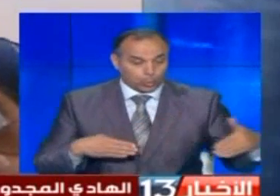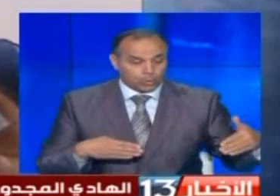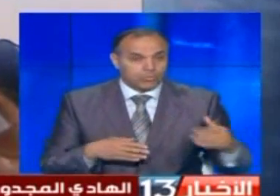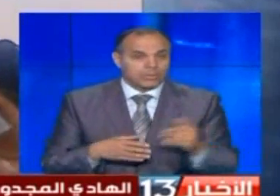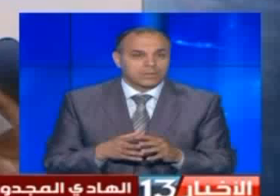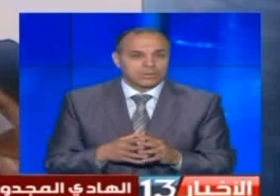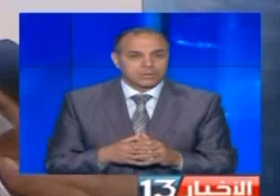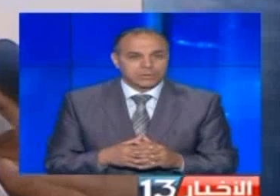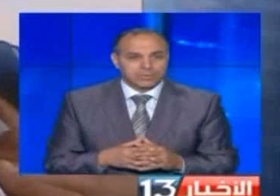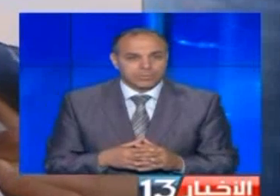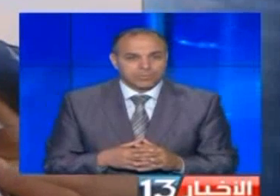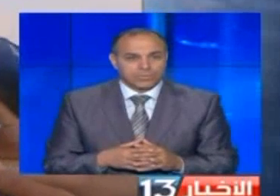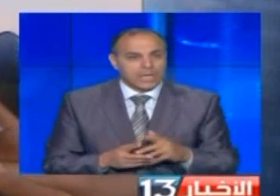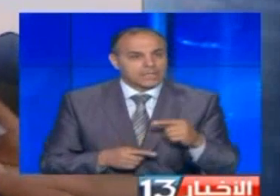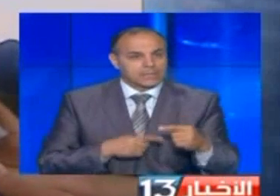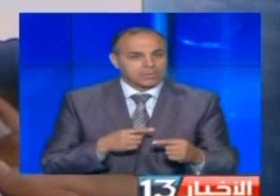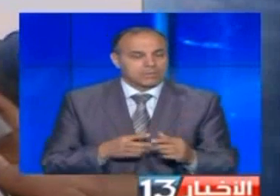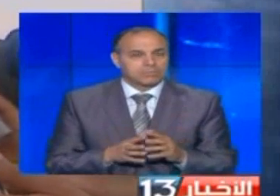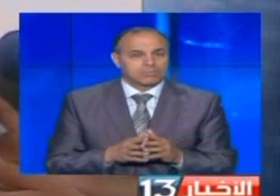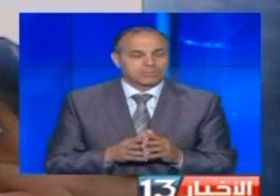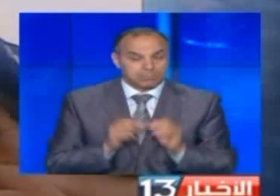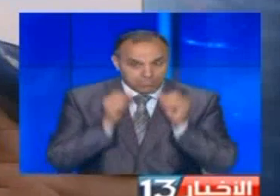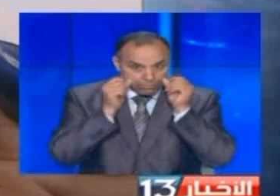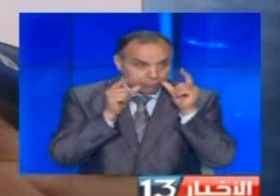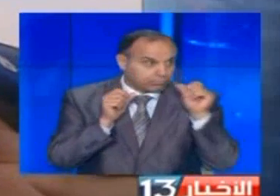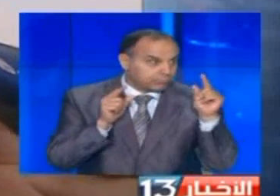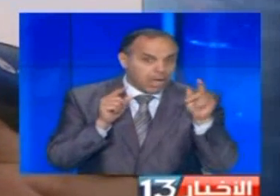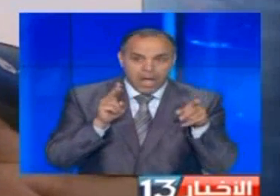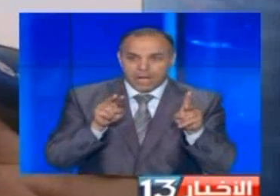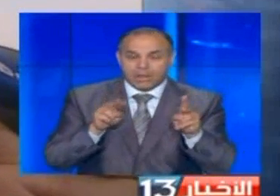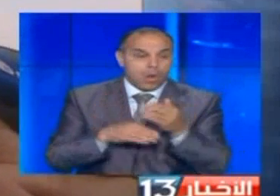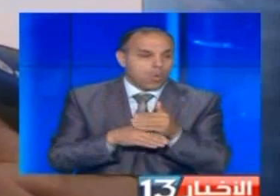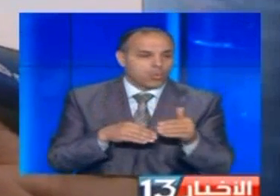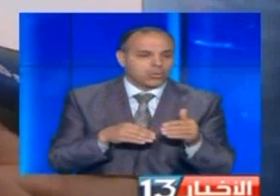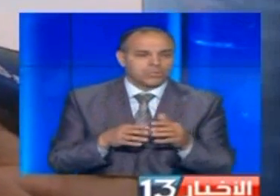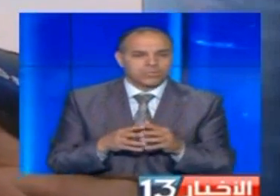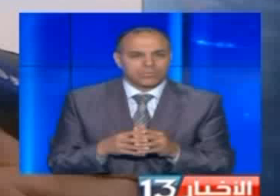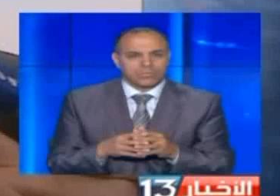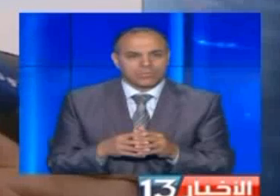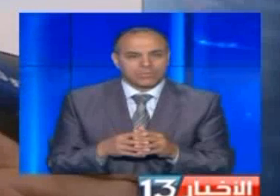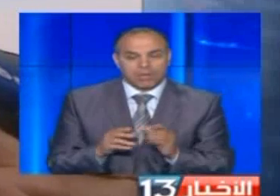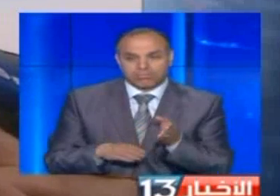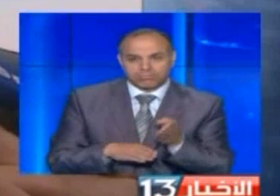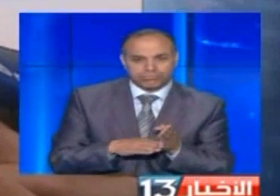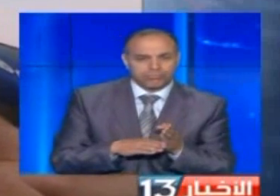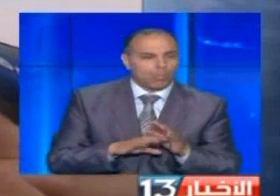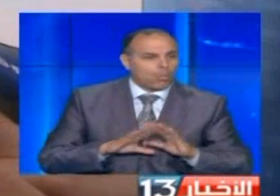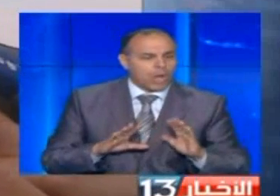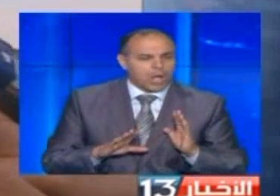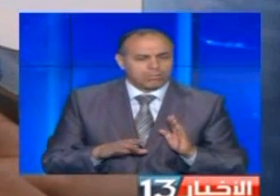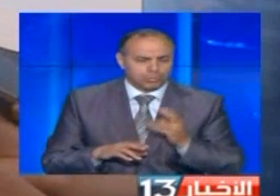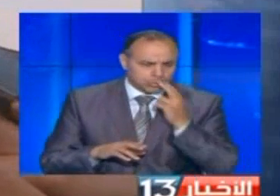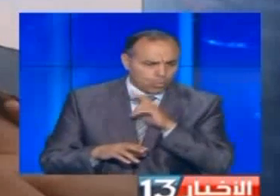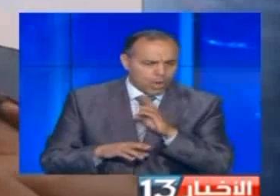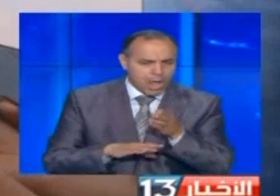المبدأ أنه دائما نكون يقظين أكثر ما يمكن، نبدأ أنه نكون مستعدين، تكون معناها